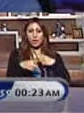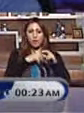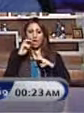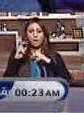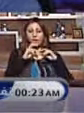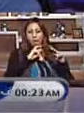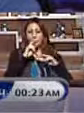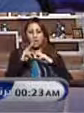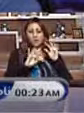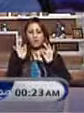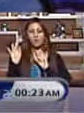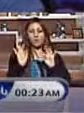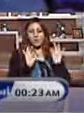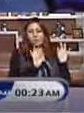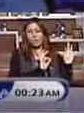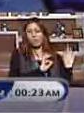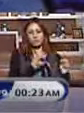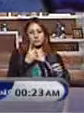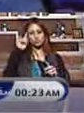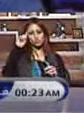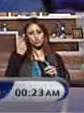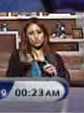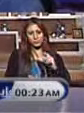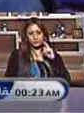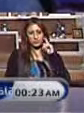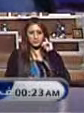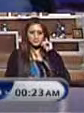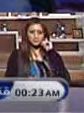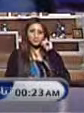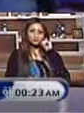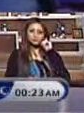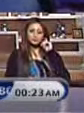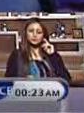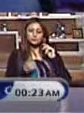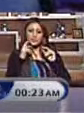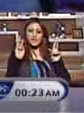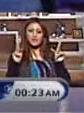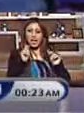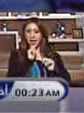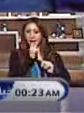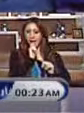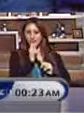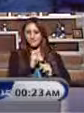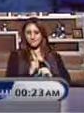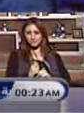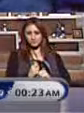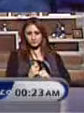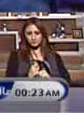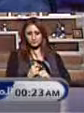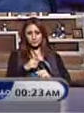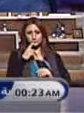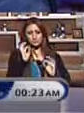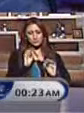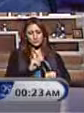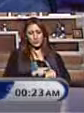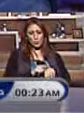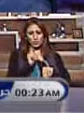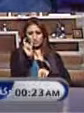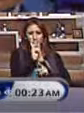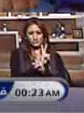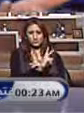ربما او السله ما ادري انا مش خبير يعني احسن اخوانا الخبراء الرياضيين يعيبوا علينا فالوقت المستقطع ده